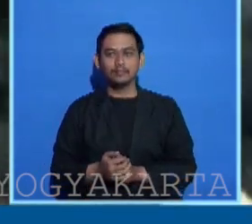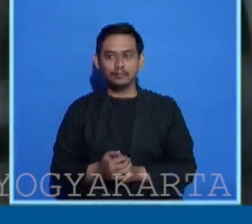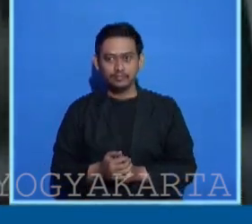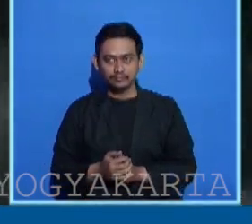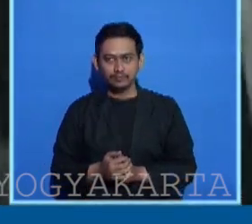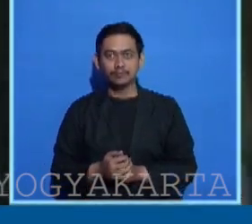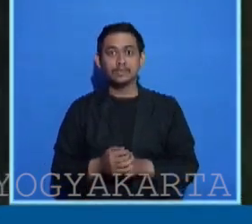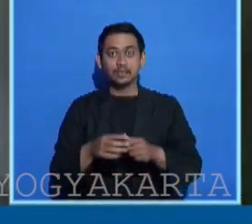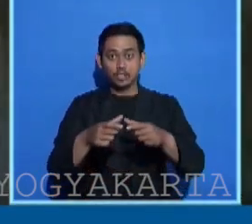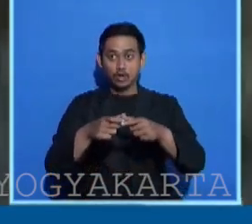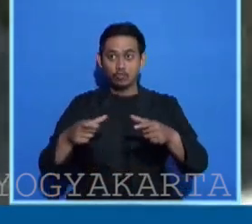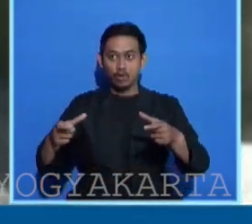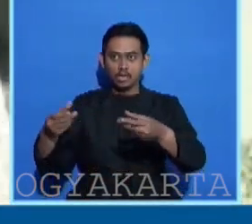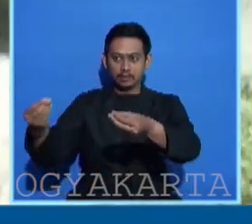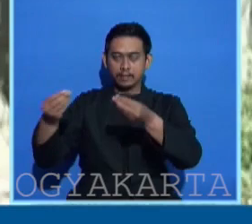pranatawi